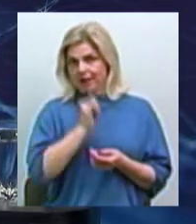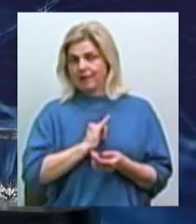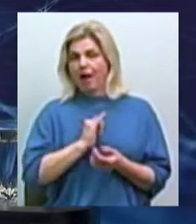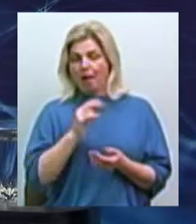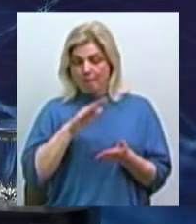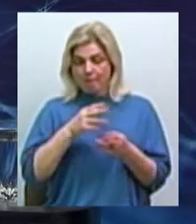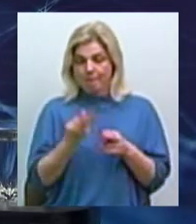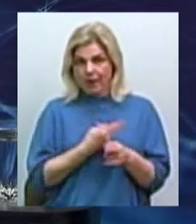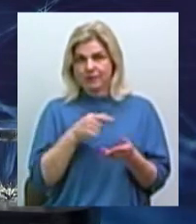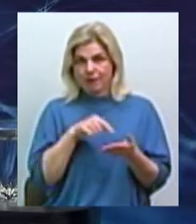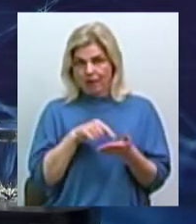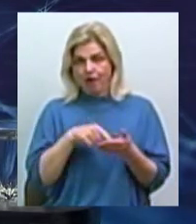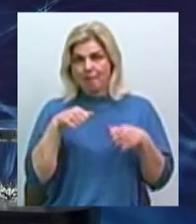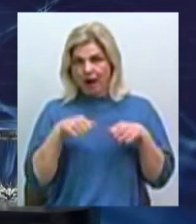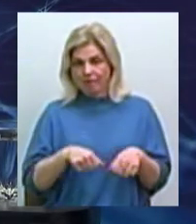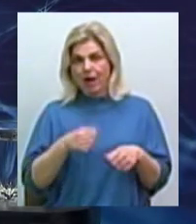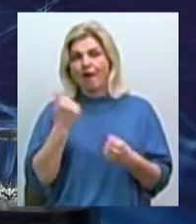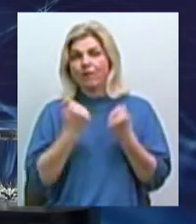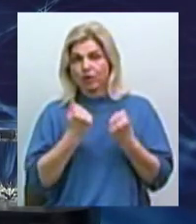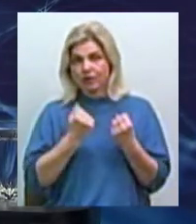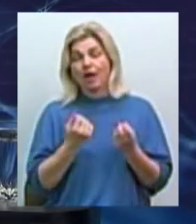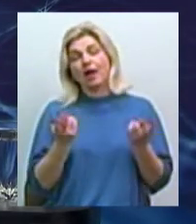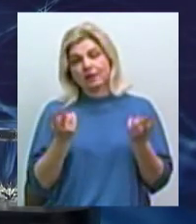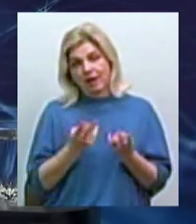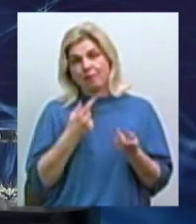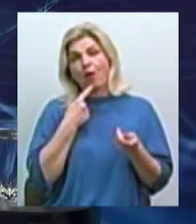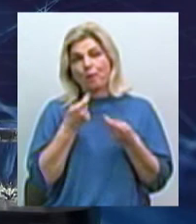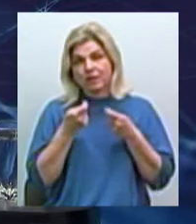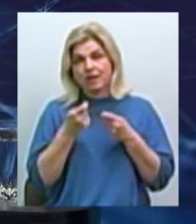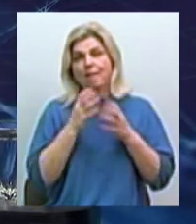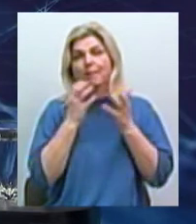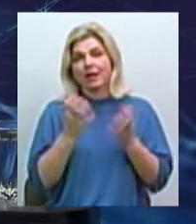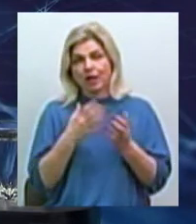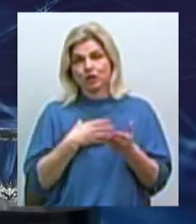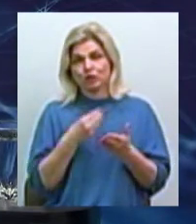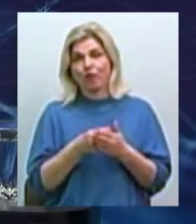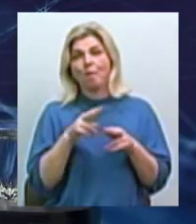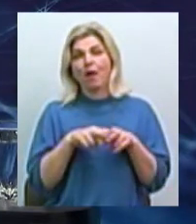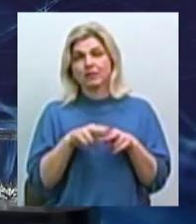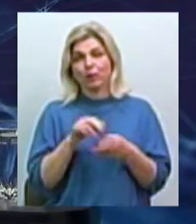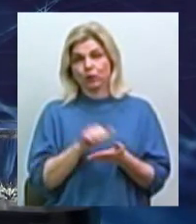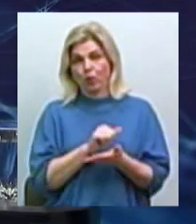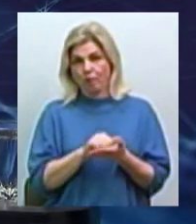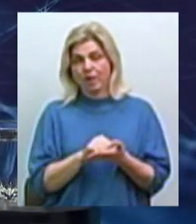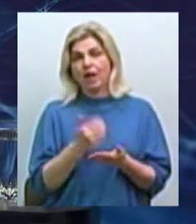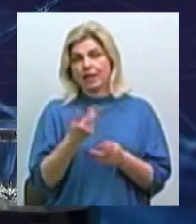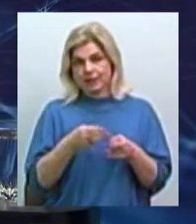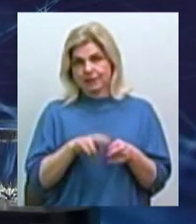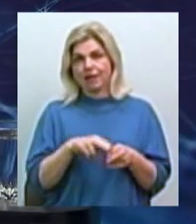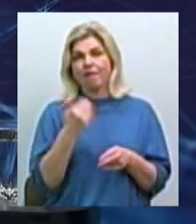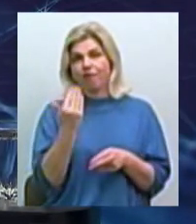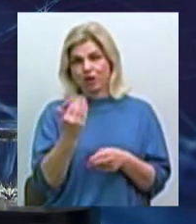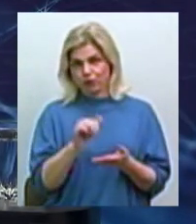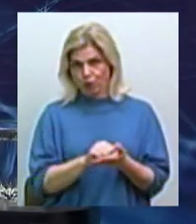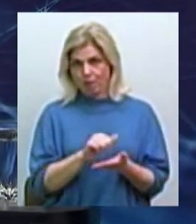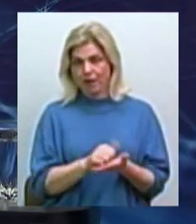само треба більш обережніше берегти свій паспортний документ, бо це є ваш документ. А наразі,